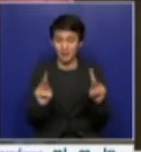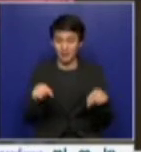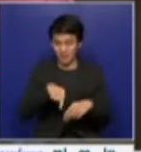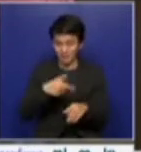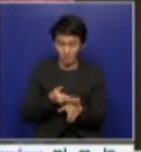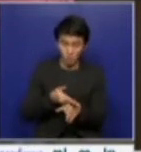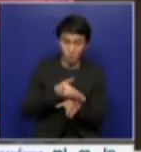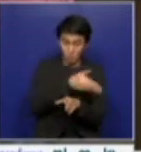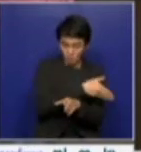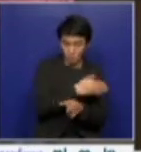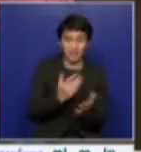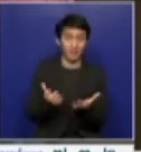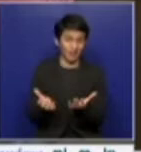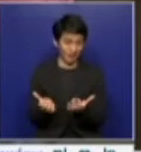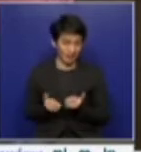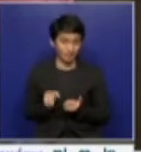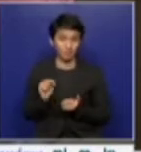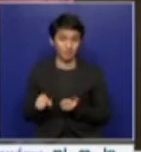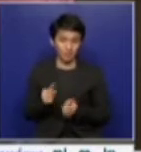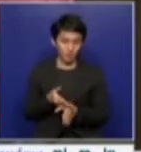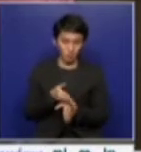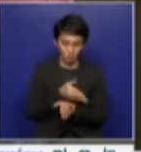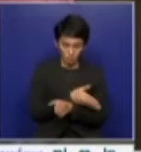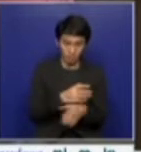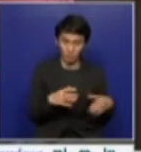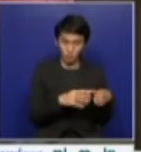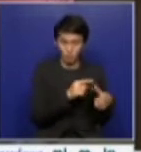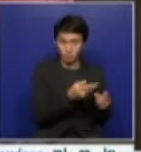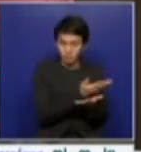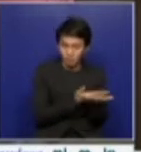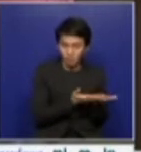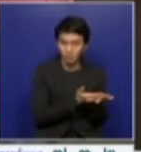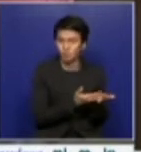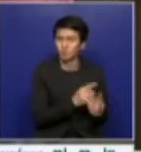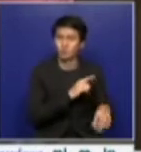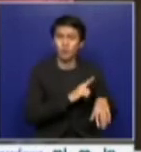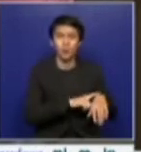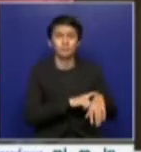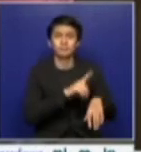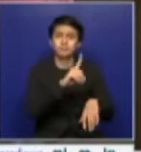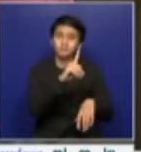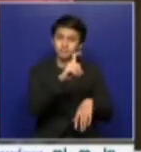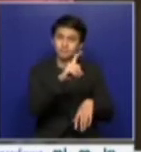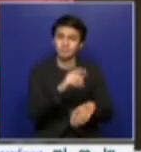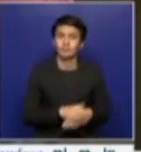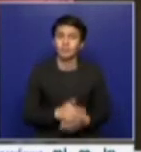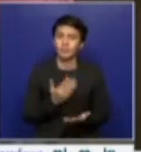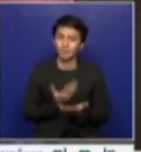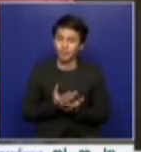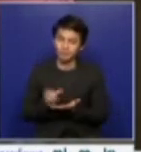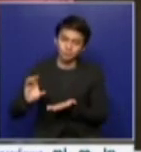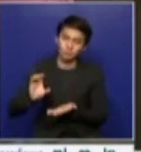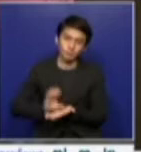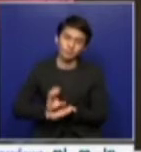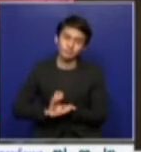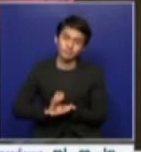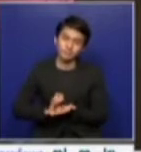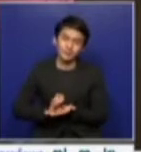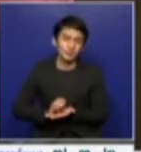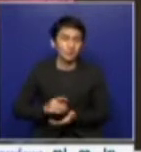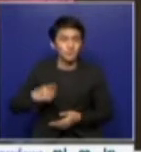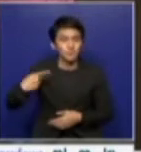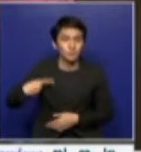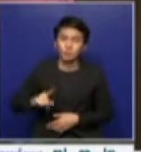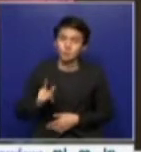ต้อนรับหลักการนั้นนอกจากจะเสียเวลาเสียงบประมาณและไม่เกิดประโยชน์อย่าง